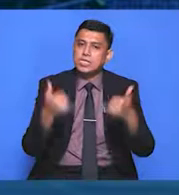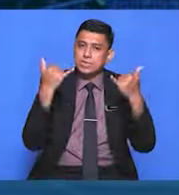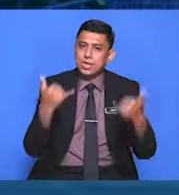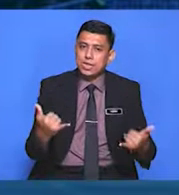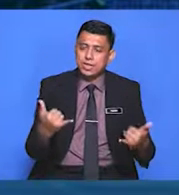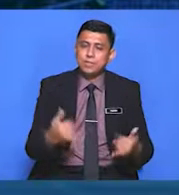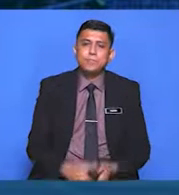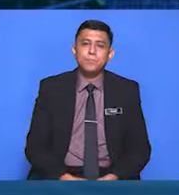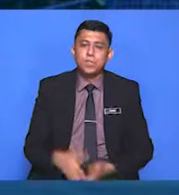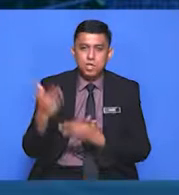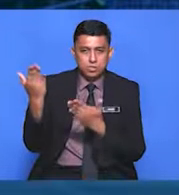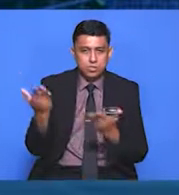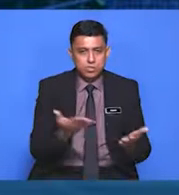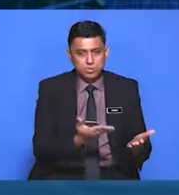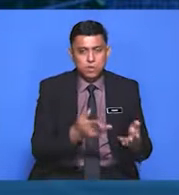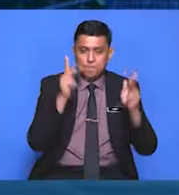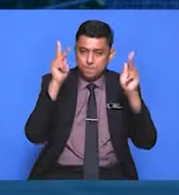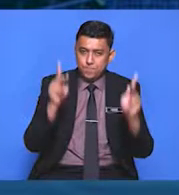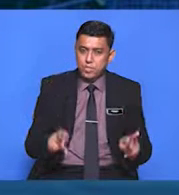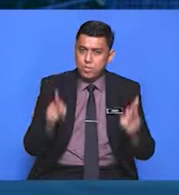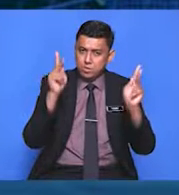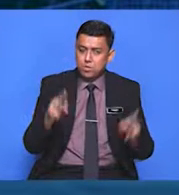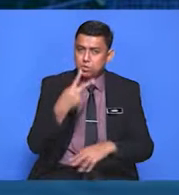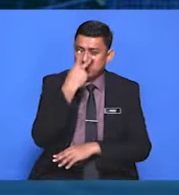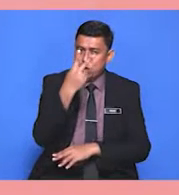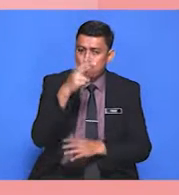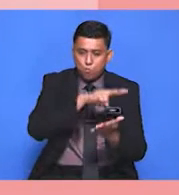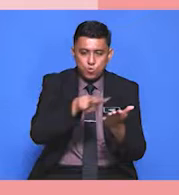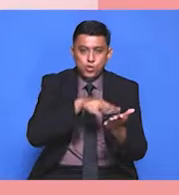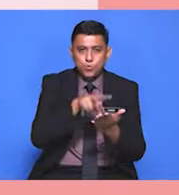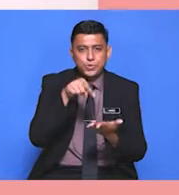Sekarang, sila pelajar-pelajar tonton video klip ini.